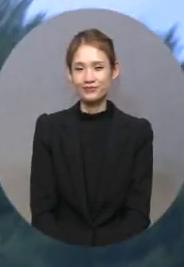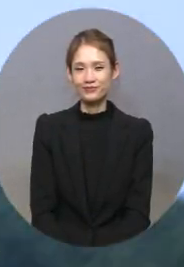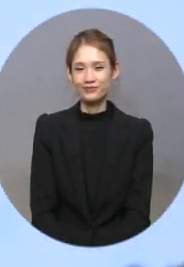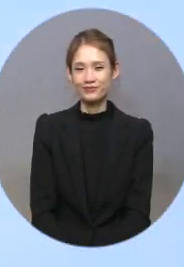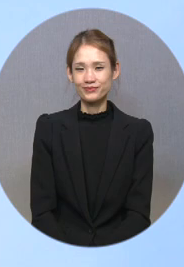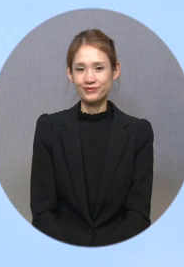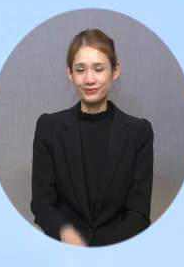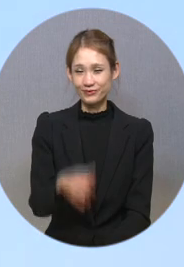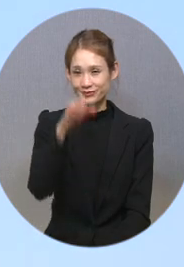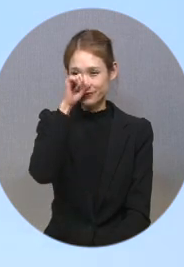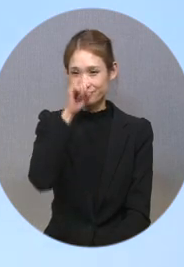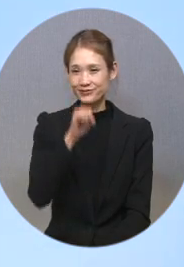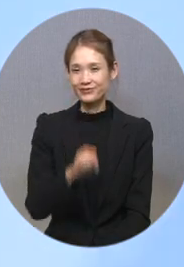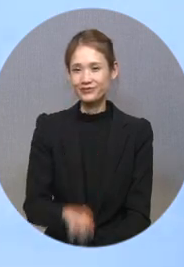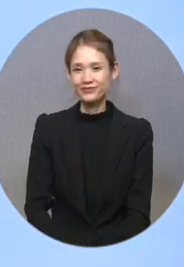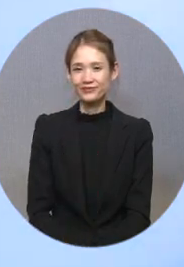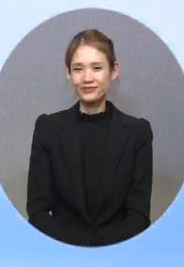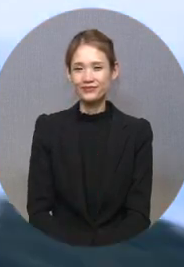굿샷.